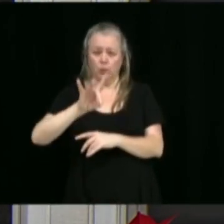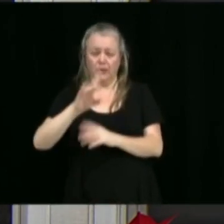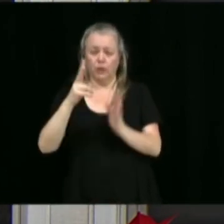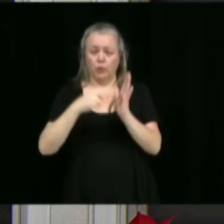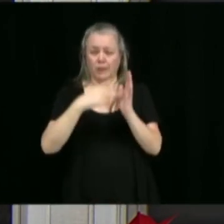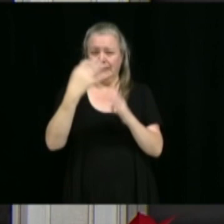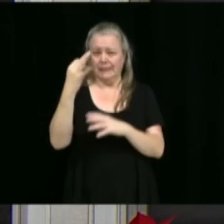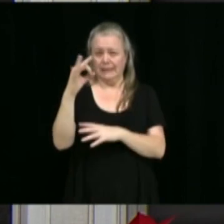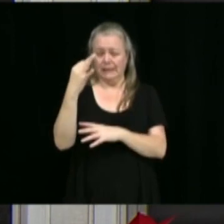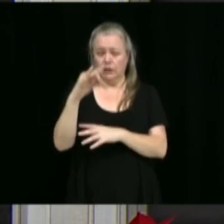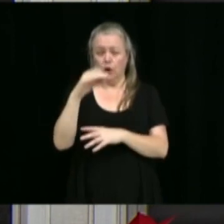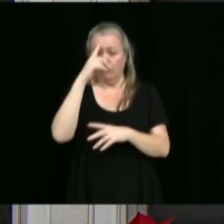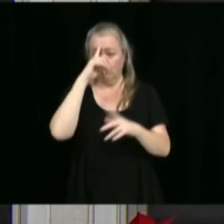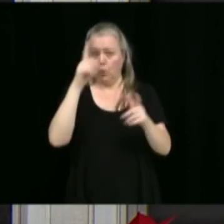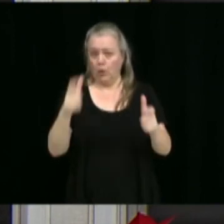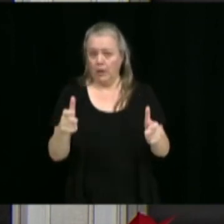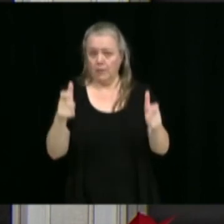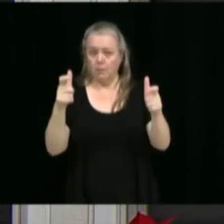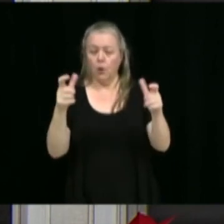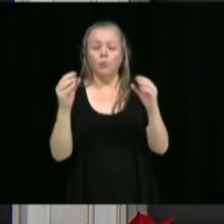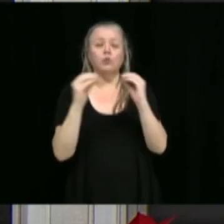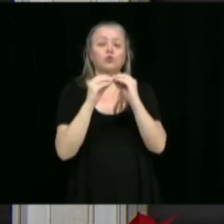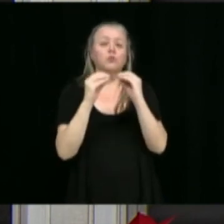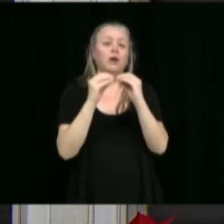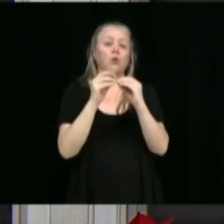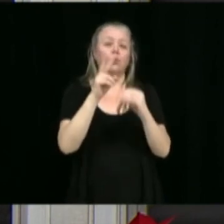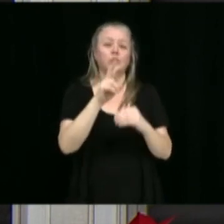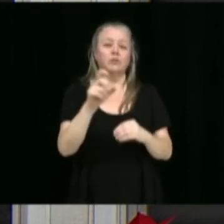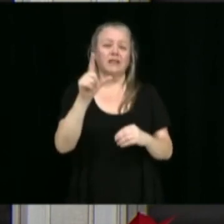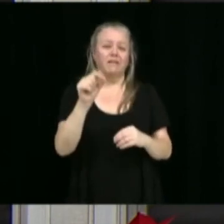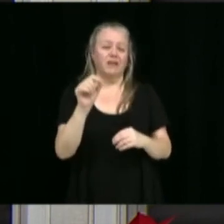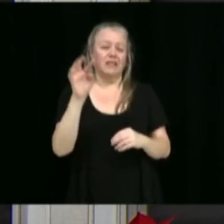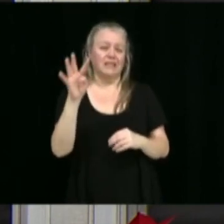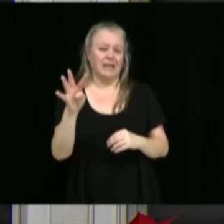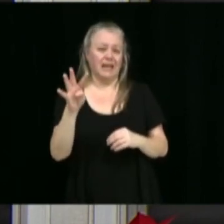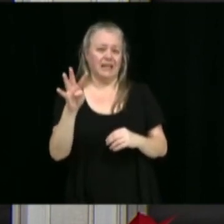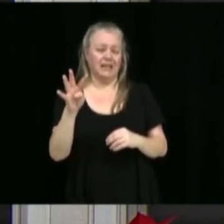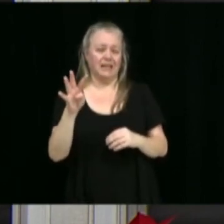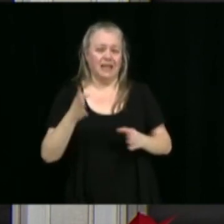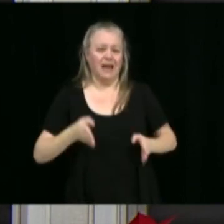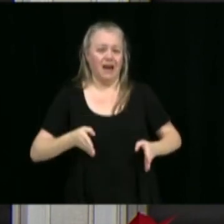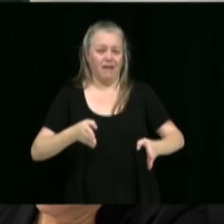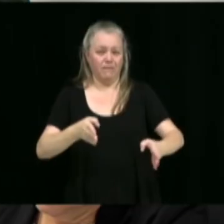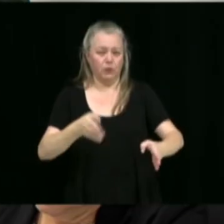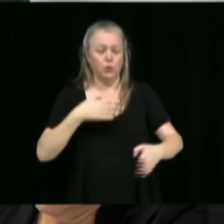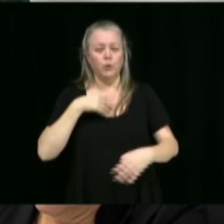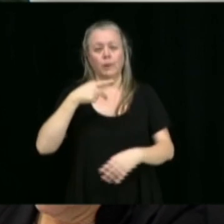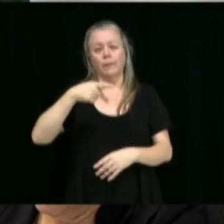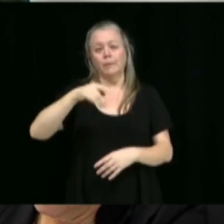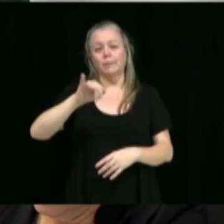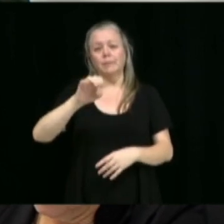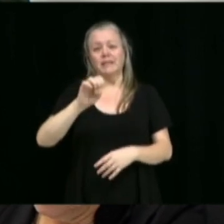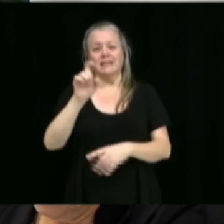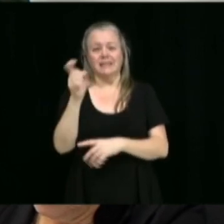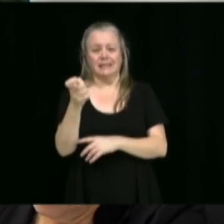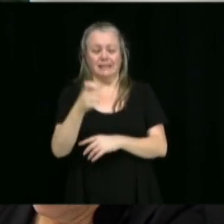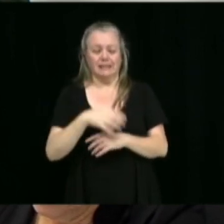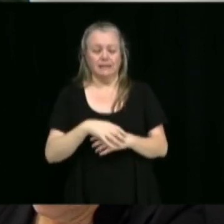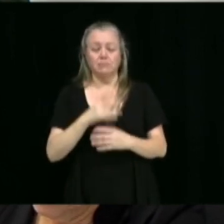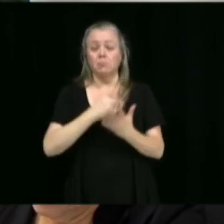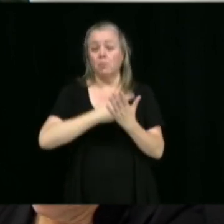1268-2019 pour l'immeuble situé au numéro 224 avenue Pidis. Il s'agit d'un projet